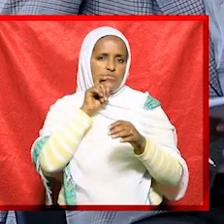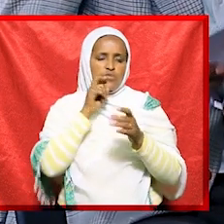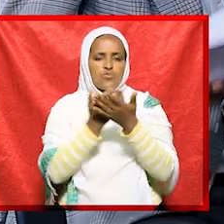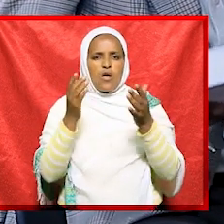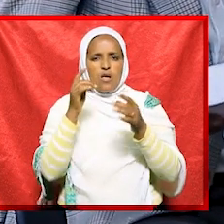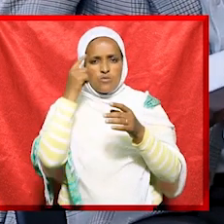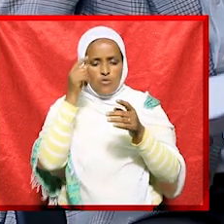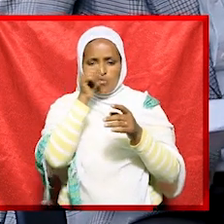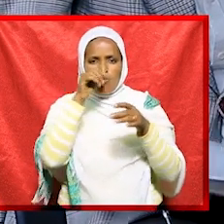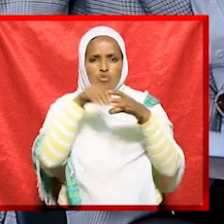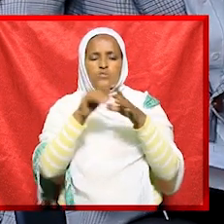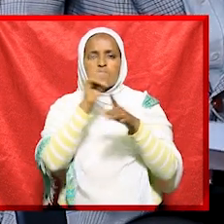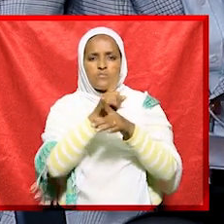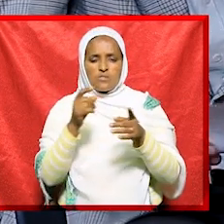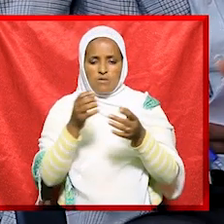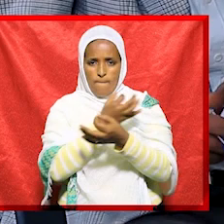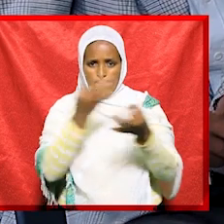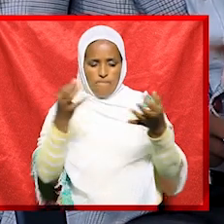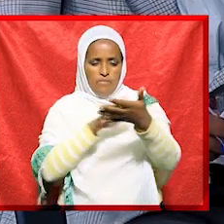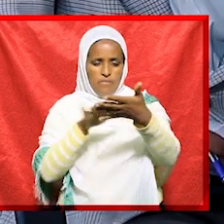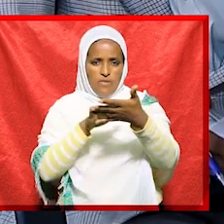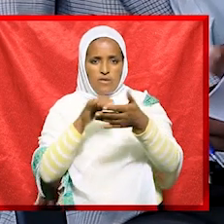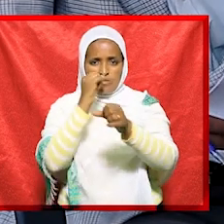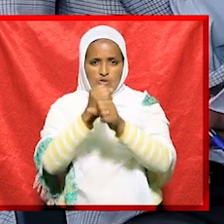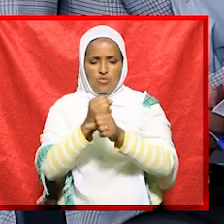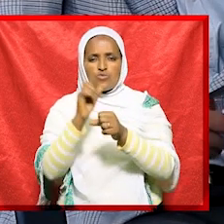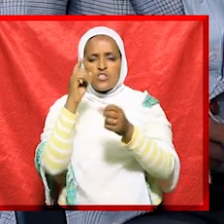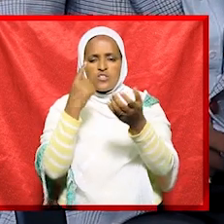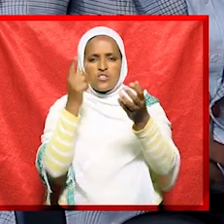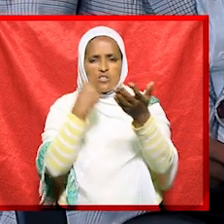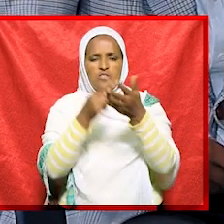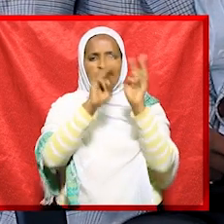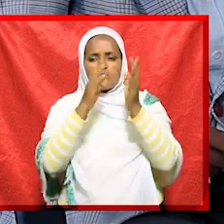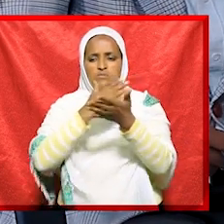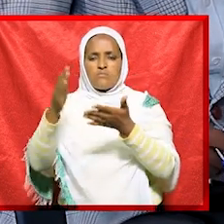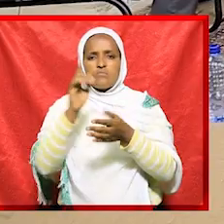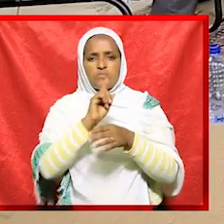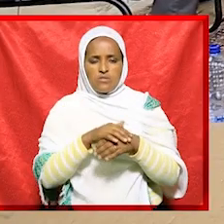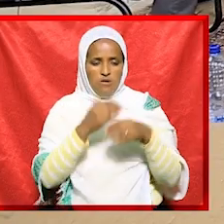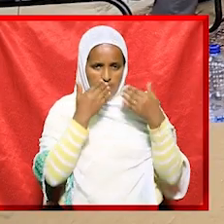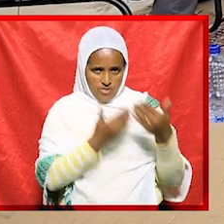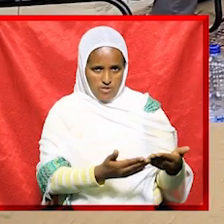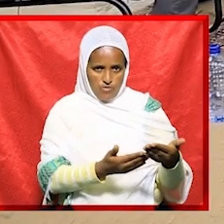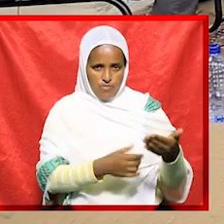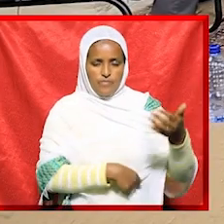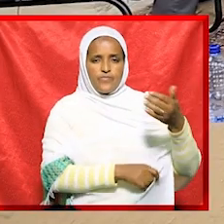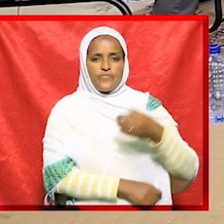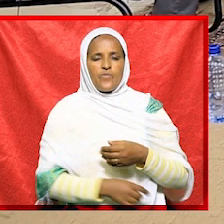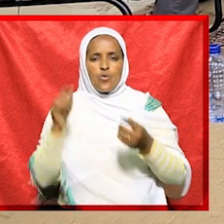አሳሳቢነቱ እስከምን ድረስ ነው? በኢትዮጵያ በዚህ ጉዳይ ብዙ ጥናት ስለሰሩ አሳሳቢነቱ እስከምን ድረስ ነው? ይህን ችግር ለመቅረፍስ ምን መደረግ አለበት? እሺ፣